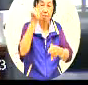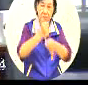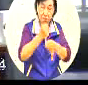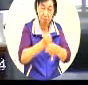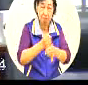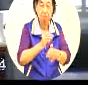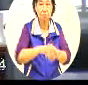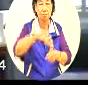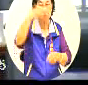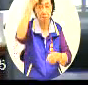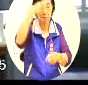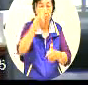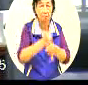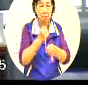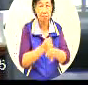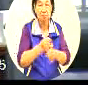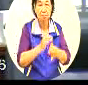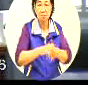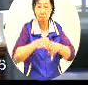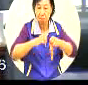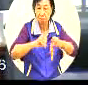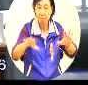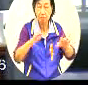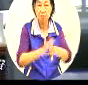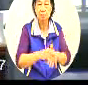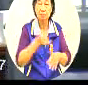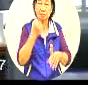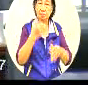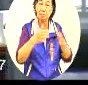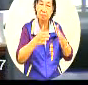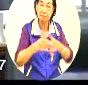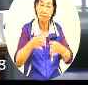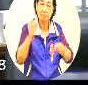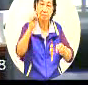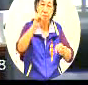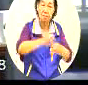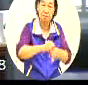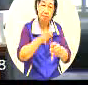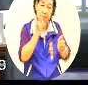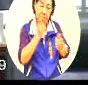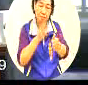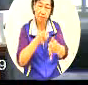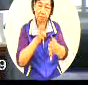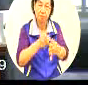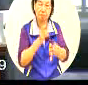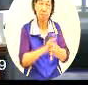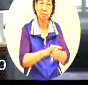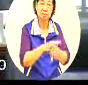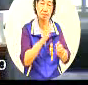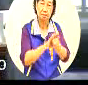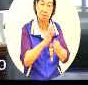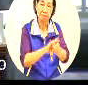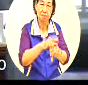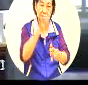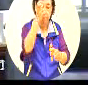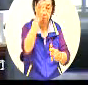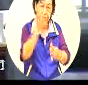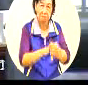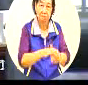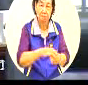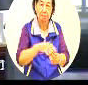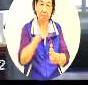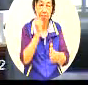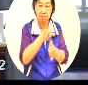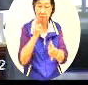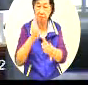加派协助疏导的这样的人员。我想市长这个应该是不困难，我们是否可以立即来做针对